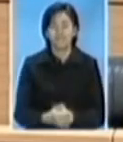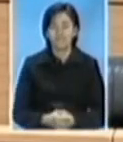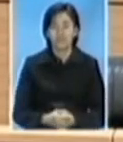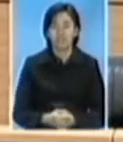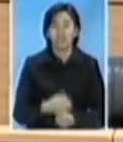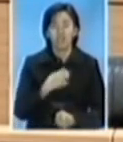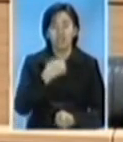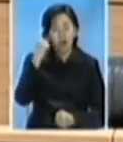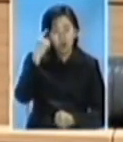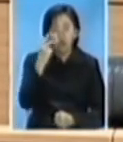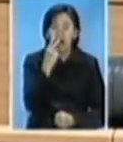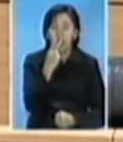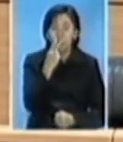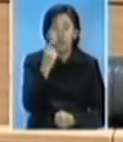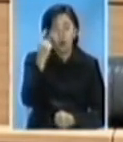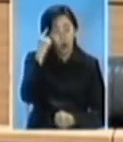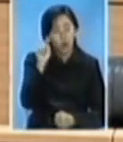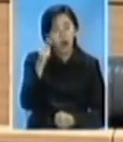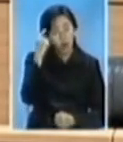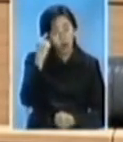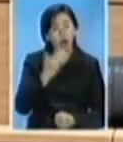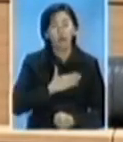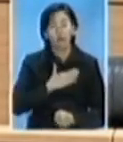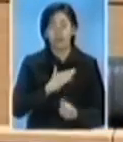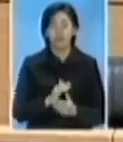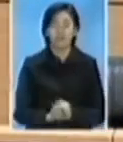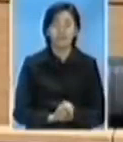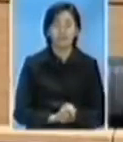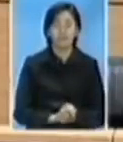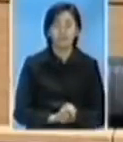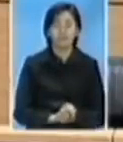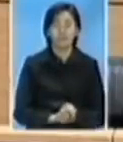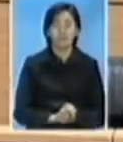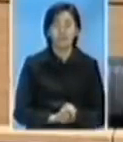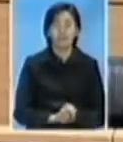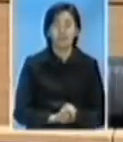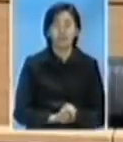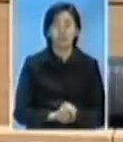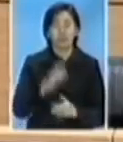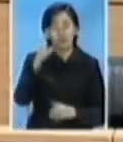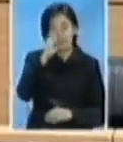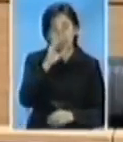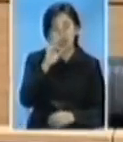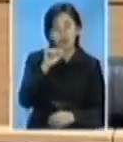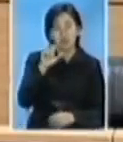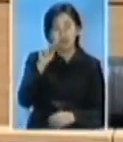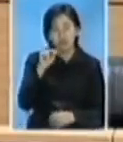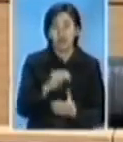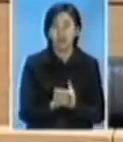ถ้าอยากจะรู้ไปดูรายการรู้เขารู้เราบ้างไหมเอเชียอัปเดต20:30วันศุกร์กับสุนัย